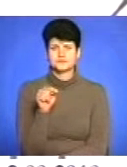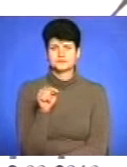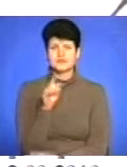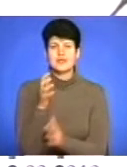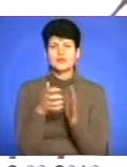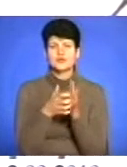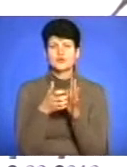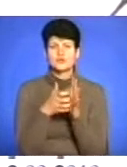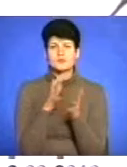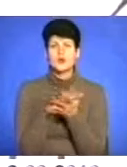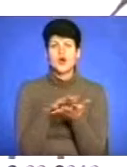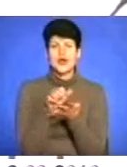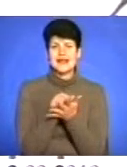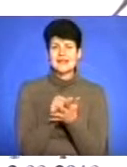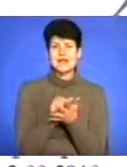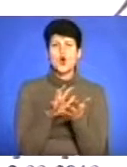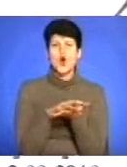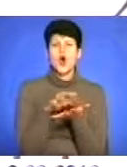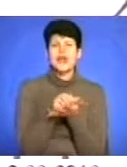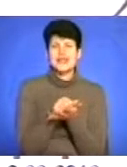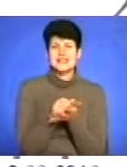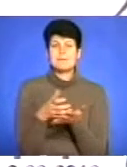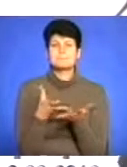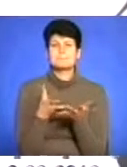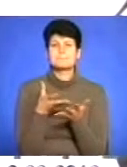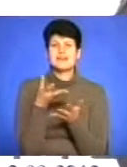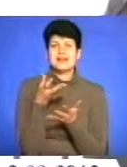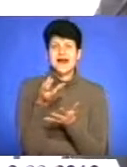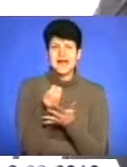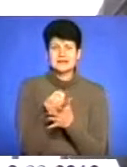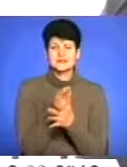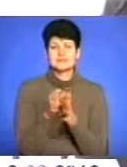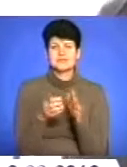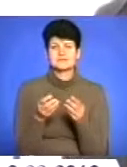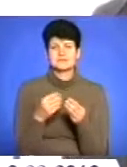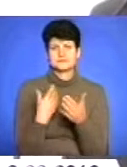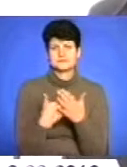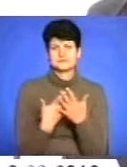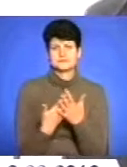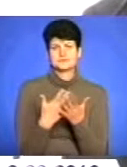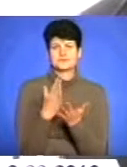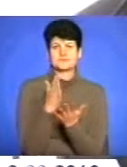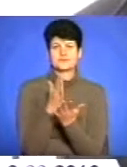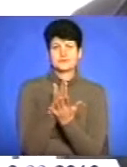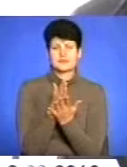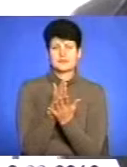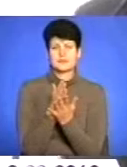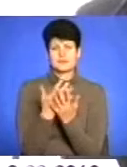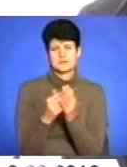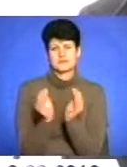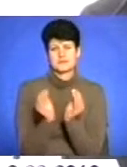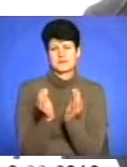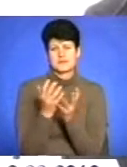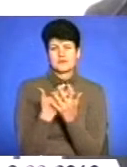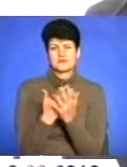недобір по орендній платі за об'єкти водного господарства по області в нас складає як мінімум коло 2